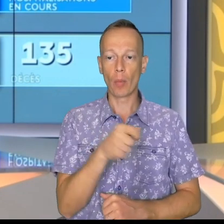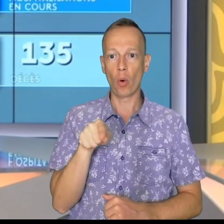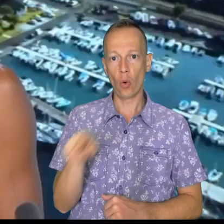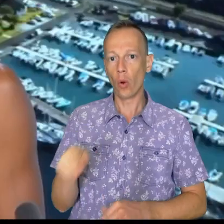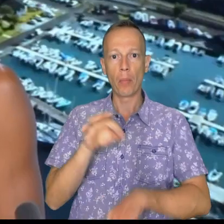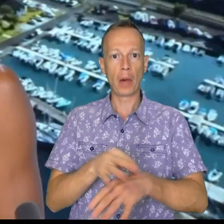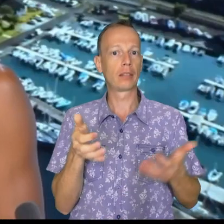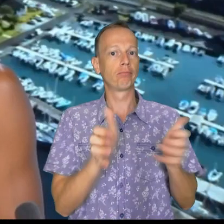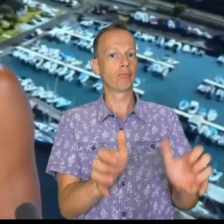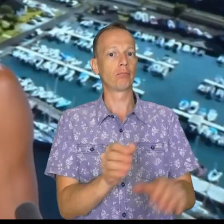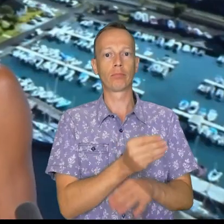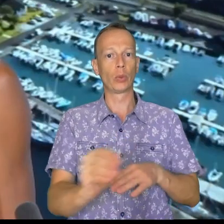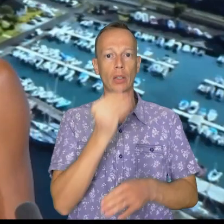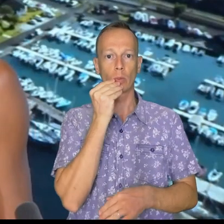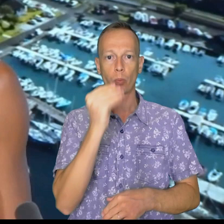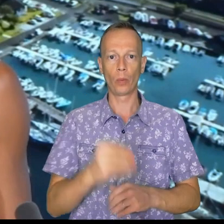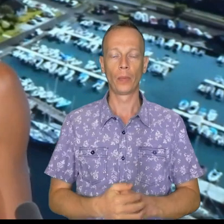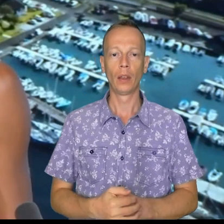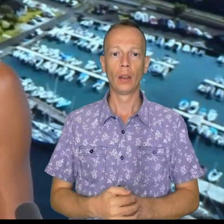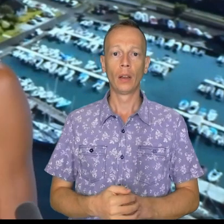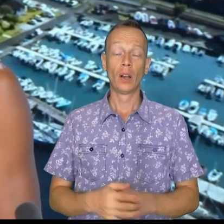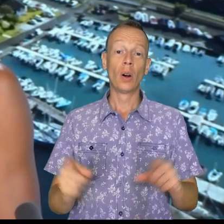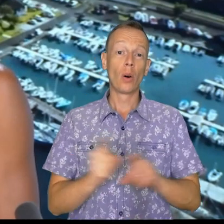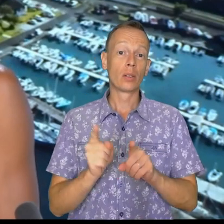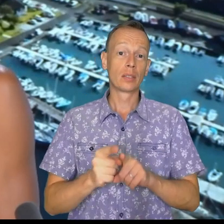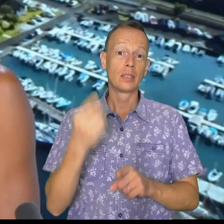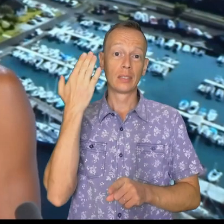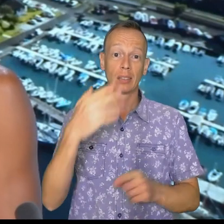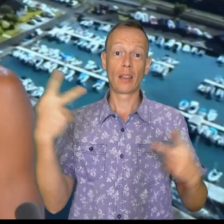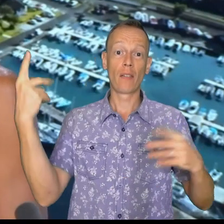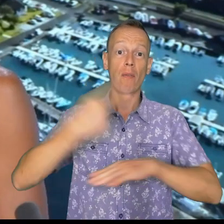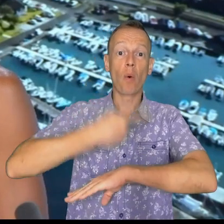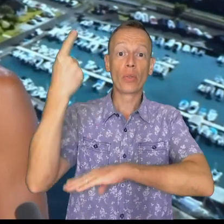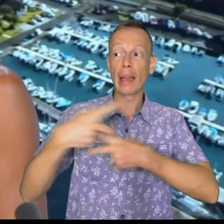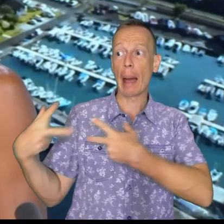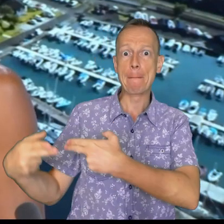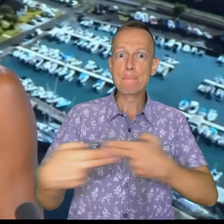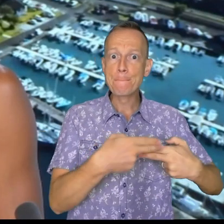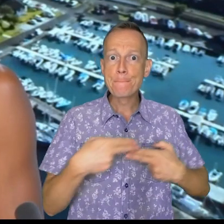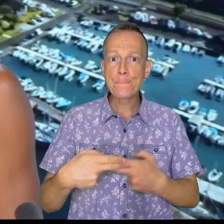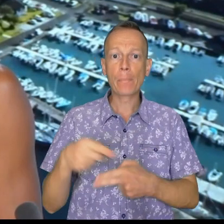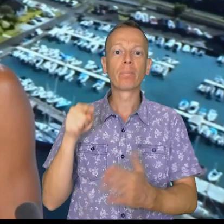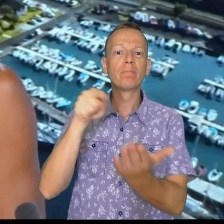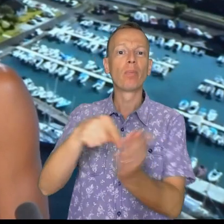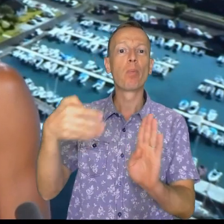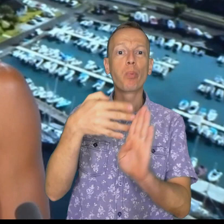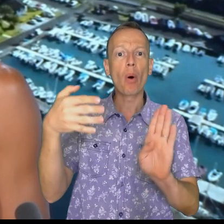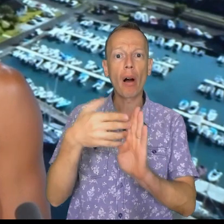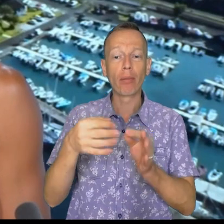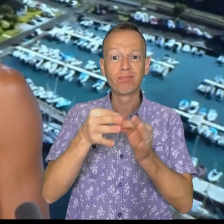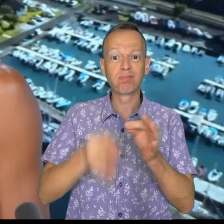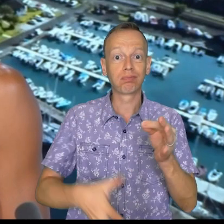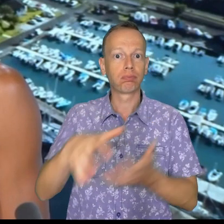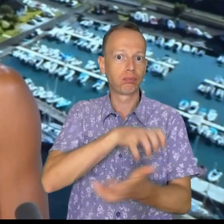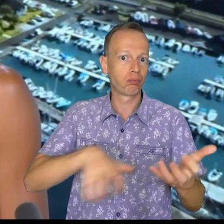aujourd'hui normalement immunisés. Et conséquence directe de la fermeture des frontières à Bora Bora où 2000 personnes